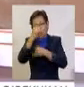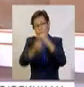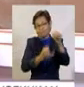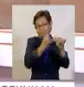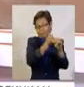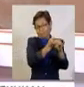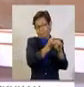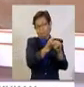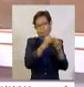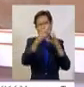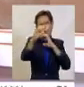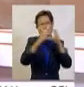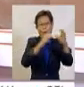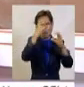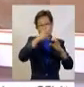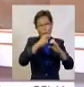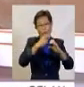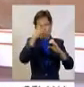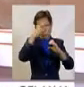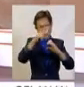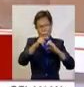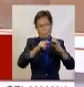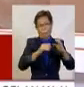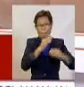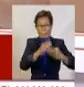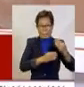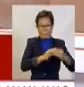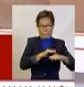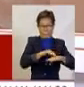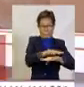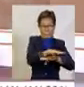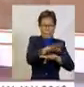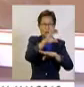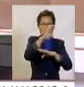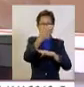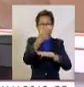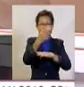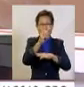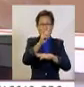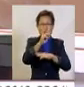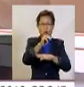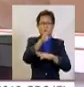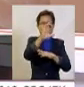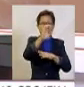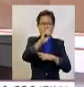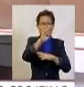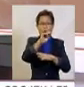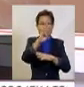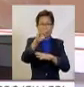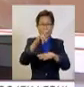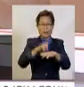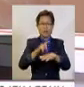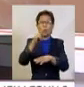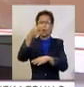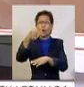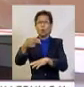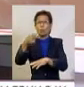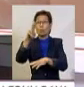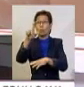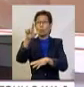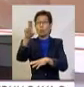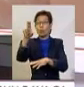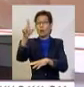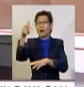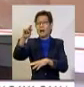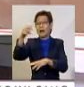antarabangsa, Communication for Behavioral Impact atau COMBI, dilancar di daerah Hulu Langat Selangor bagi